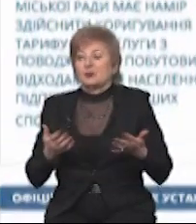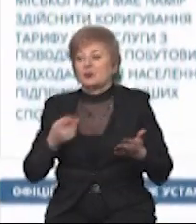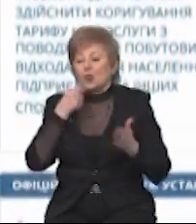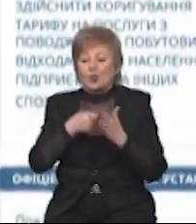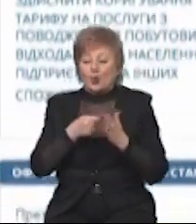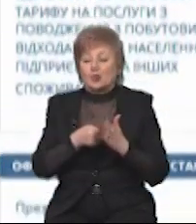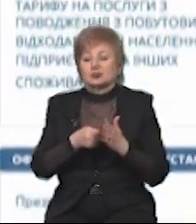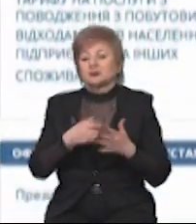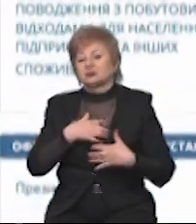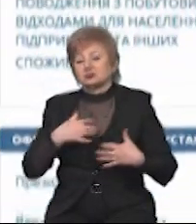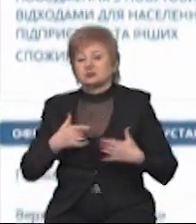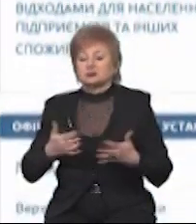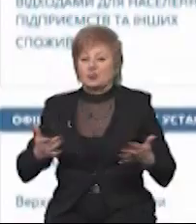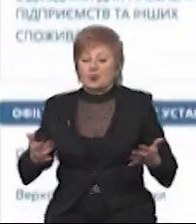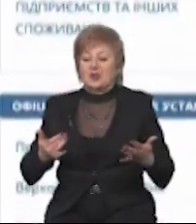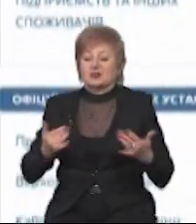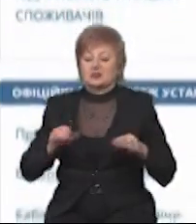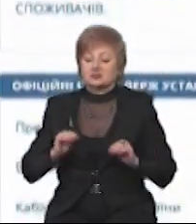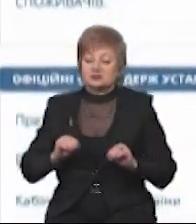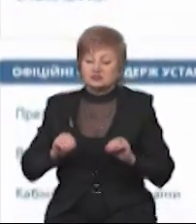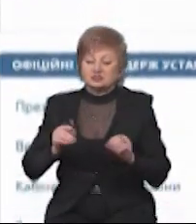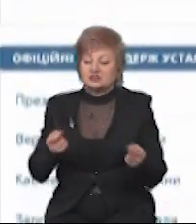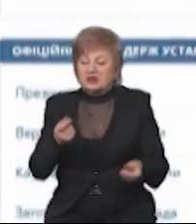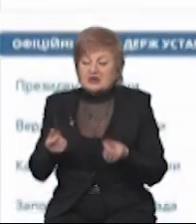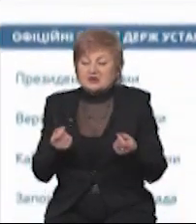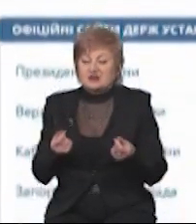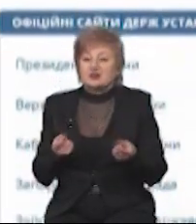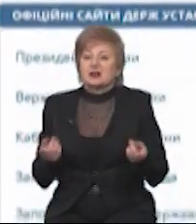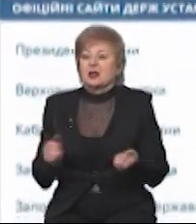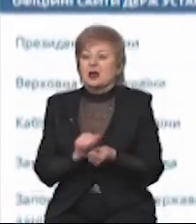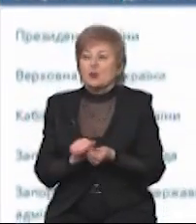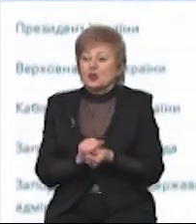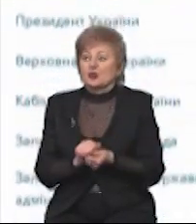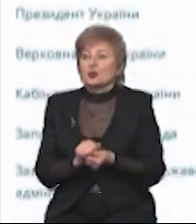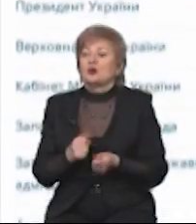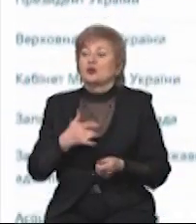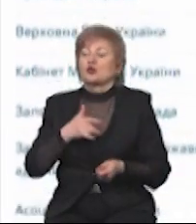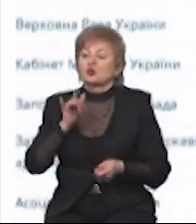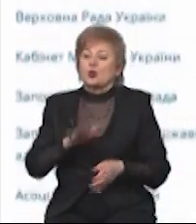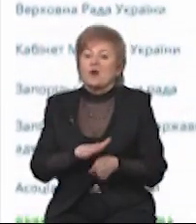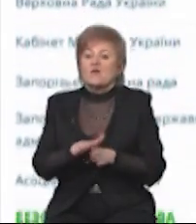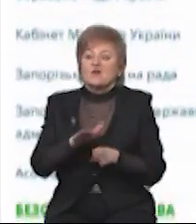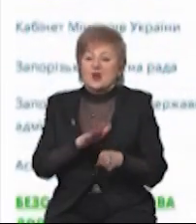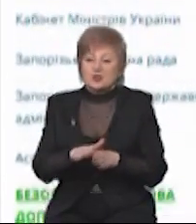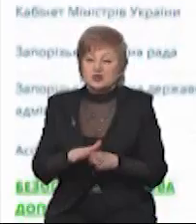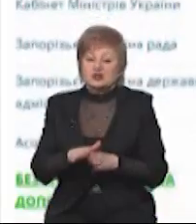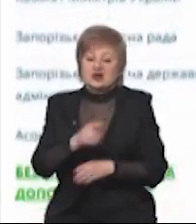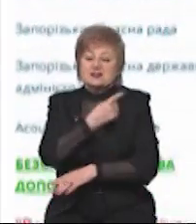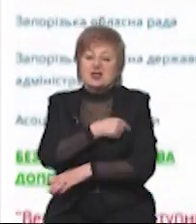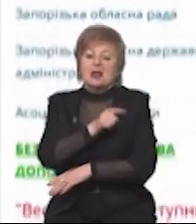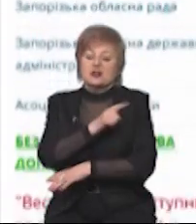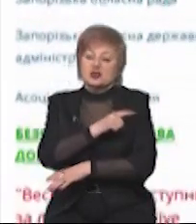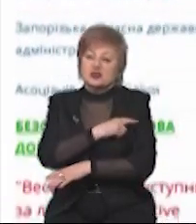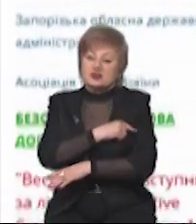корми, пестициди та агрохімікати, насіння і садівний матеріал за умови суворого дотримання відповідних санітарних